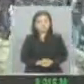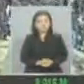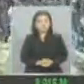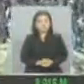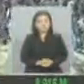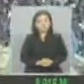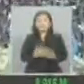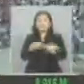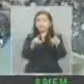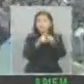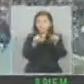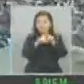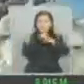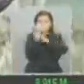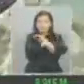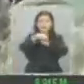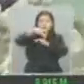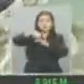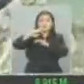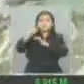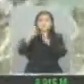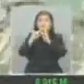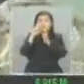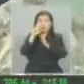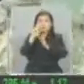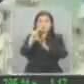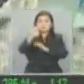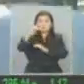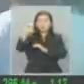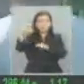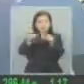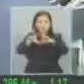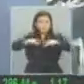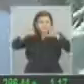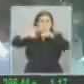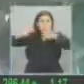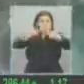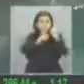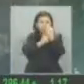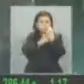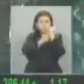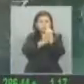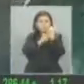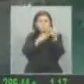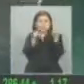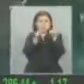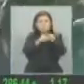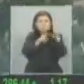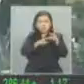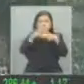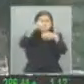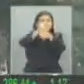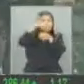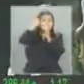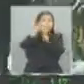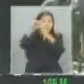ส่วนสถานการณ์ในซีเรียยังคงตึงเครียดล่าสุดกลุ่มผู้ประท้วงต่อต้านรัฐบาลในเมืองไดอัลซูช่วยกันล้มรูปปั้นของนายบา